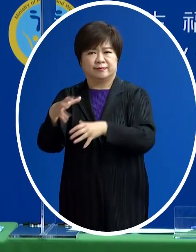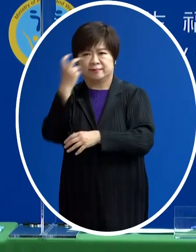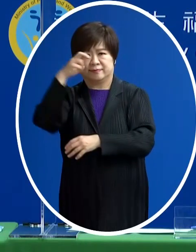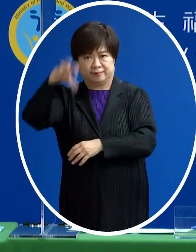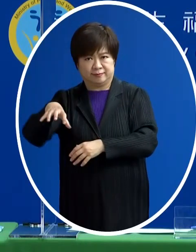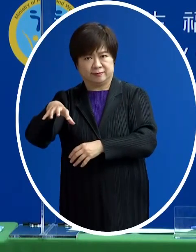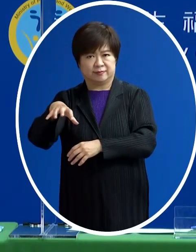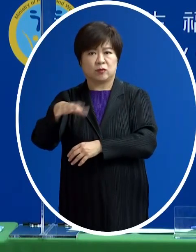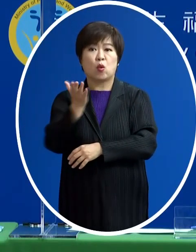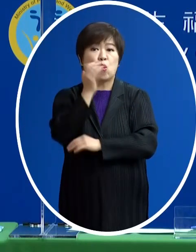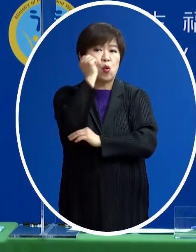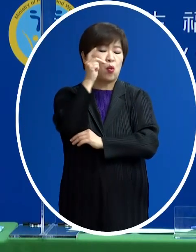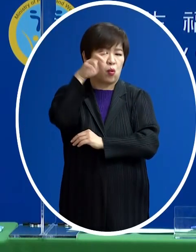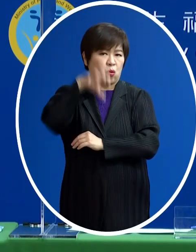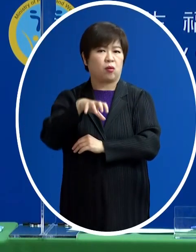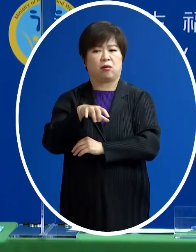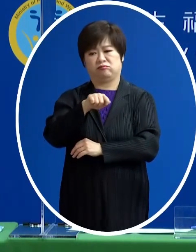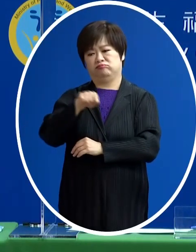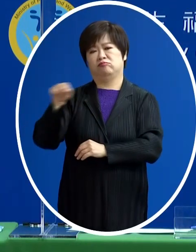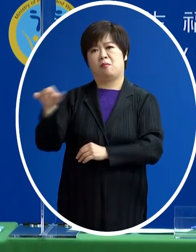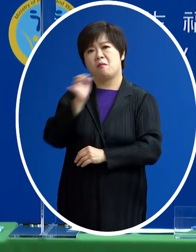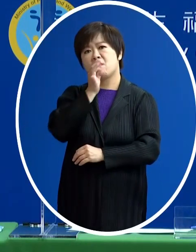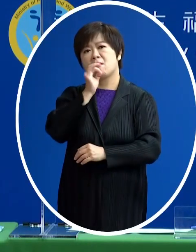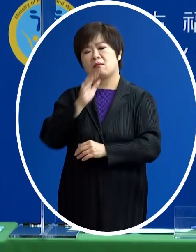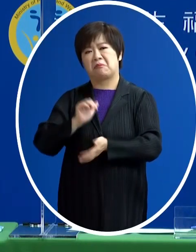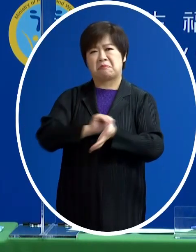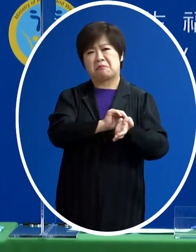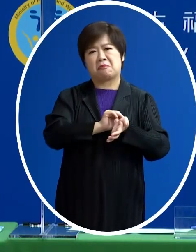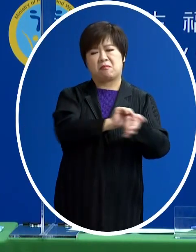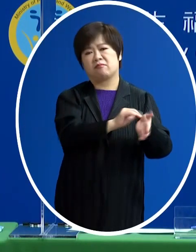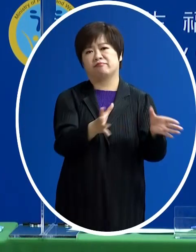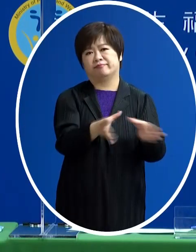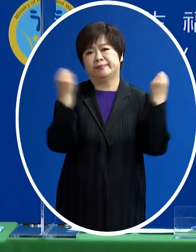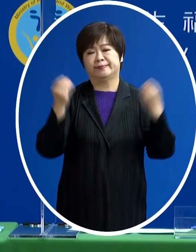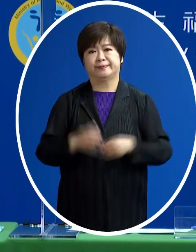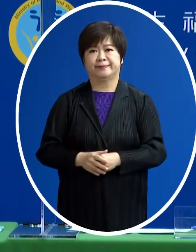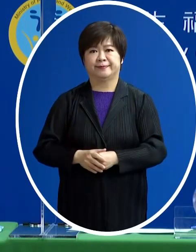去，就不需要去占用到这个医疗院所的病床，所以以上报告。